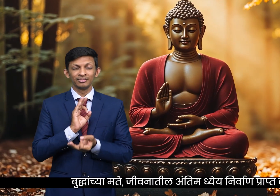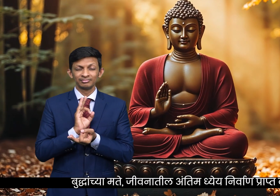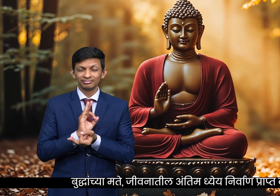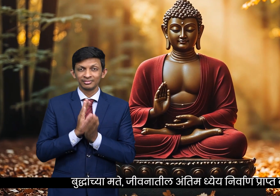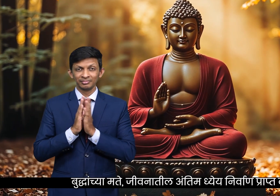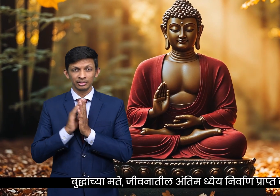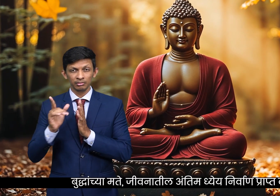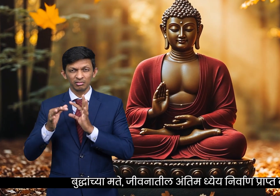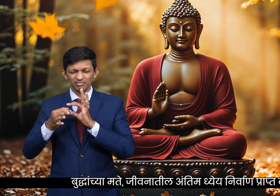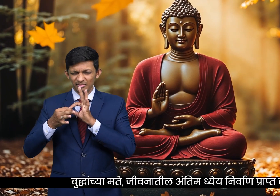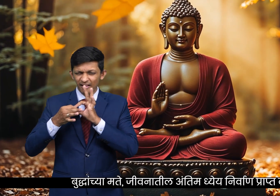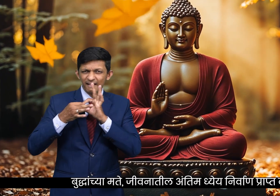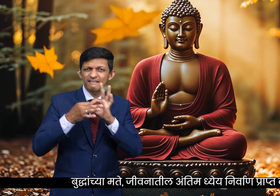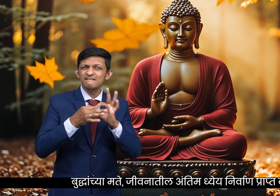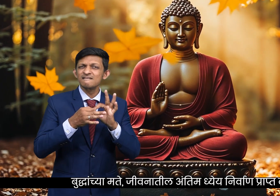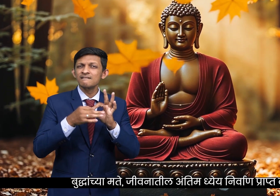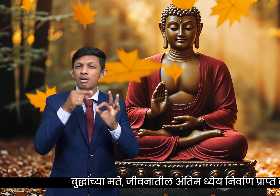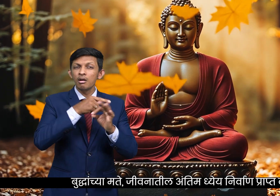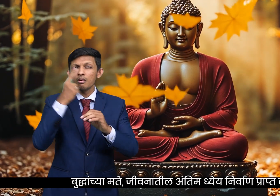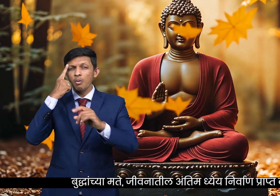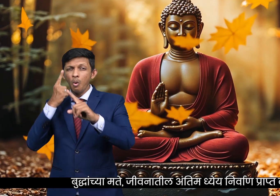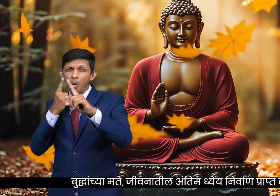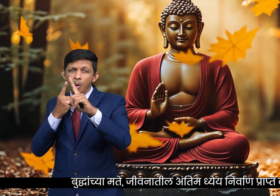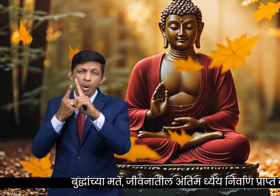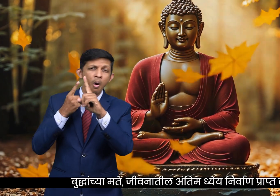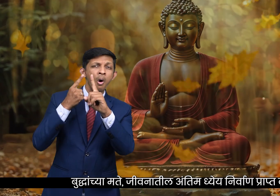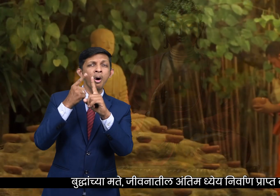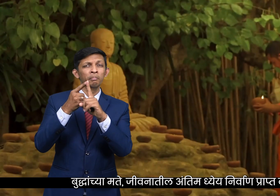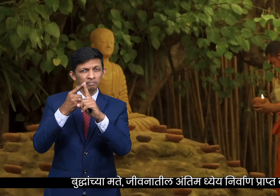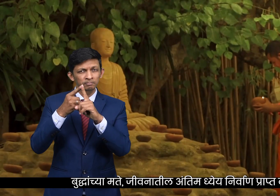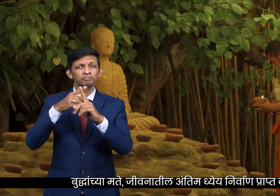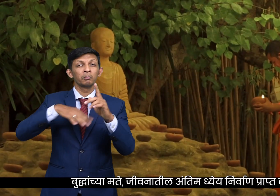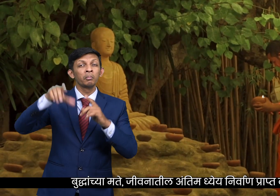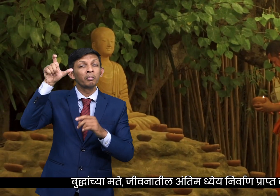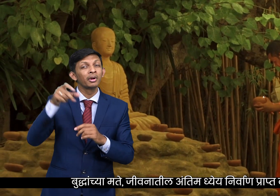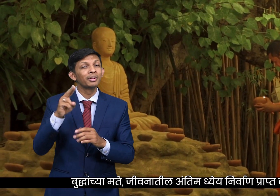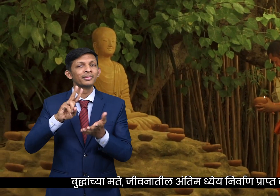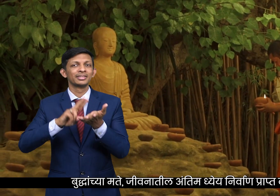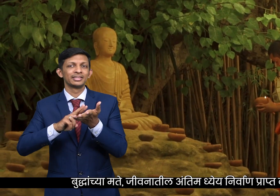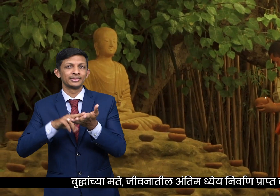बुद्धांच्या मते जीवनातील अंतिम ध्येय निर्वाण प्राप्त करणे आहे.